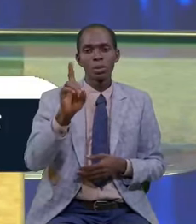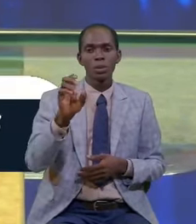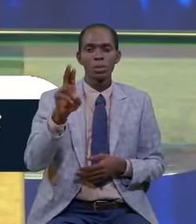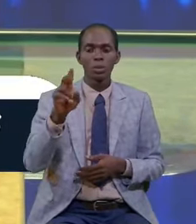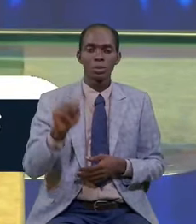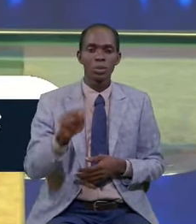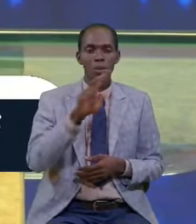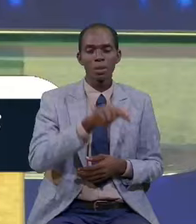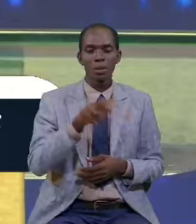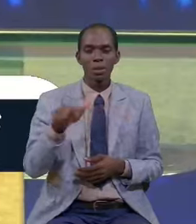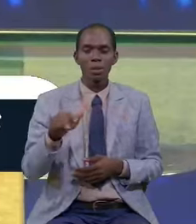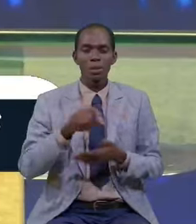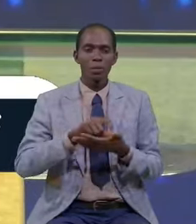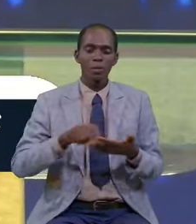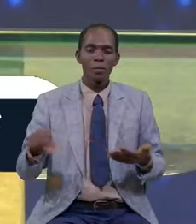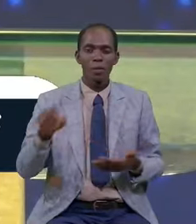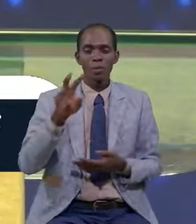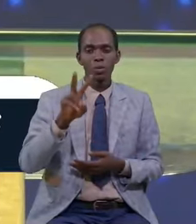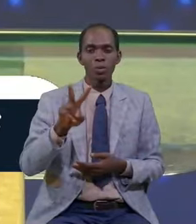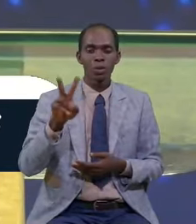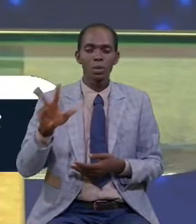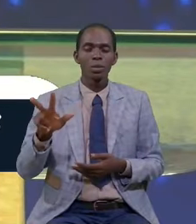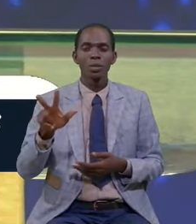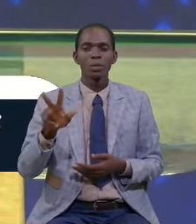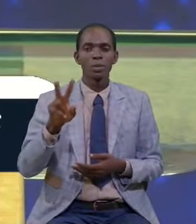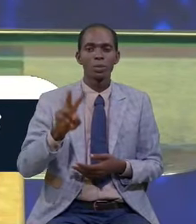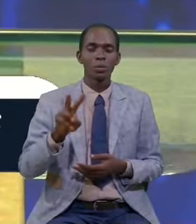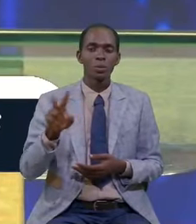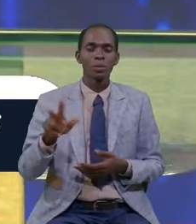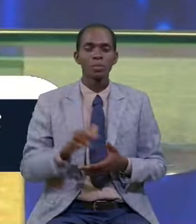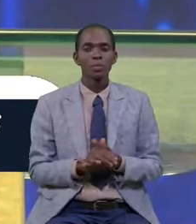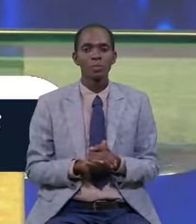Deutéronome 33, nous lisons le verset 23.